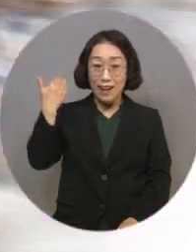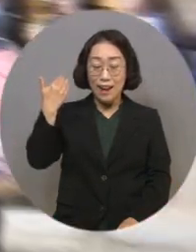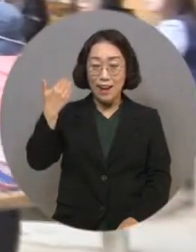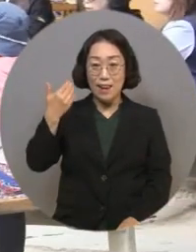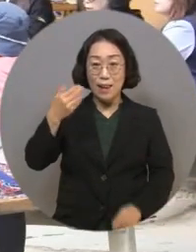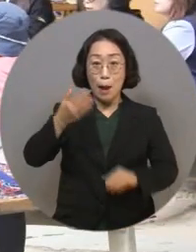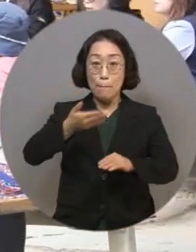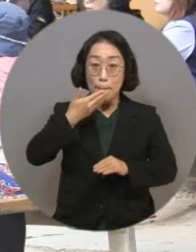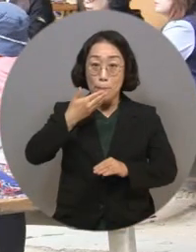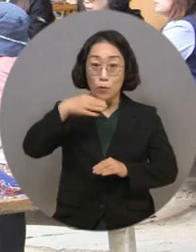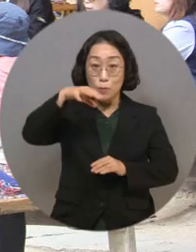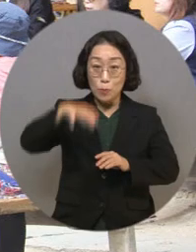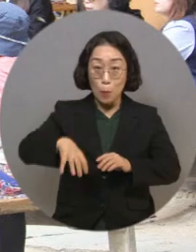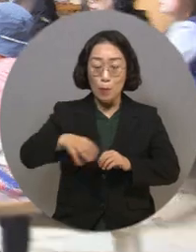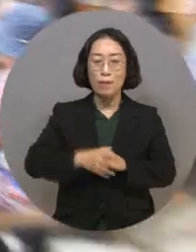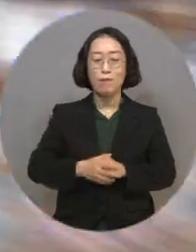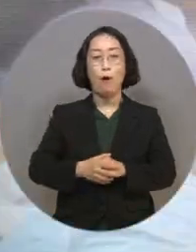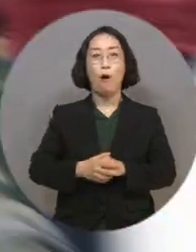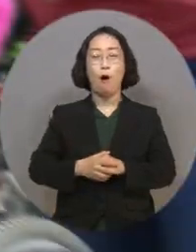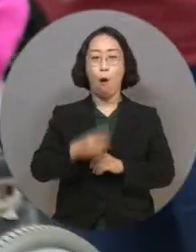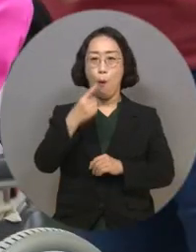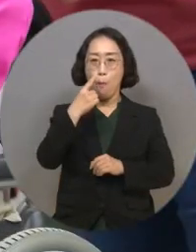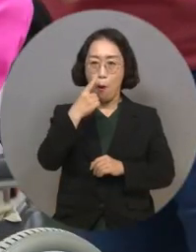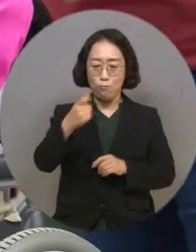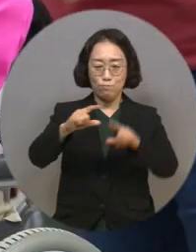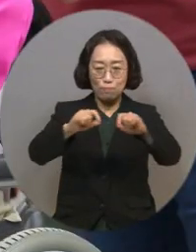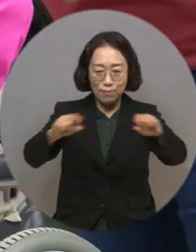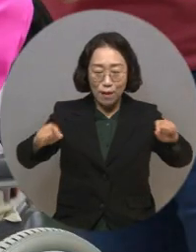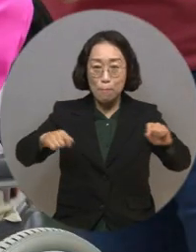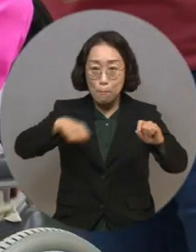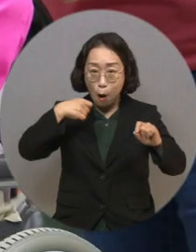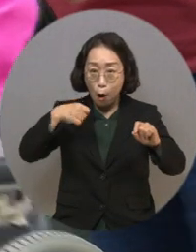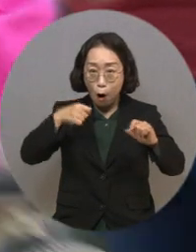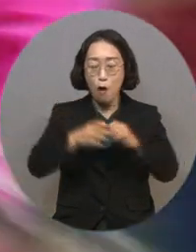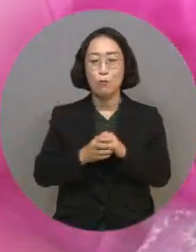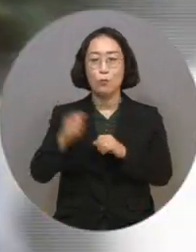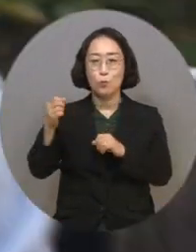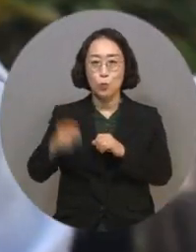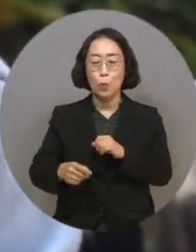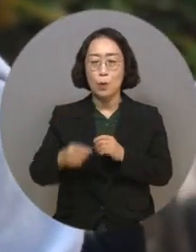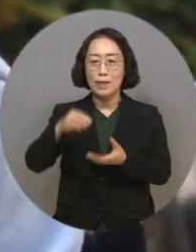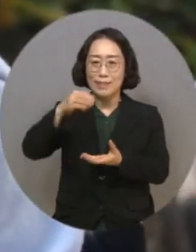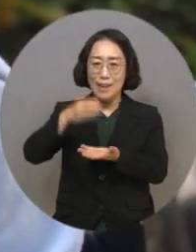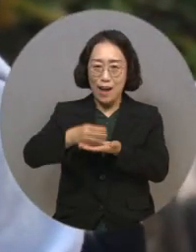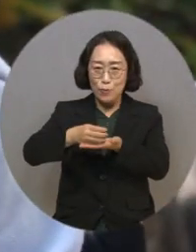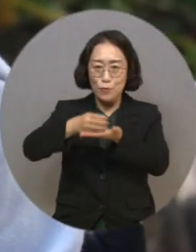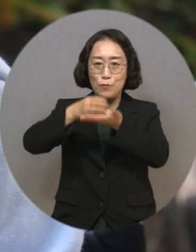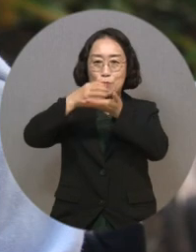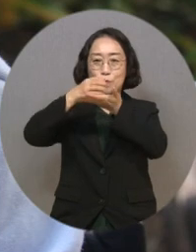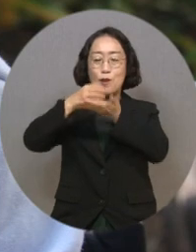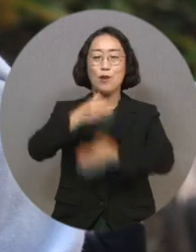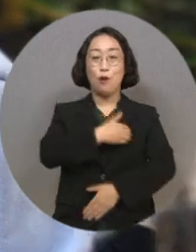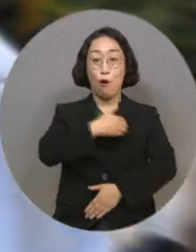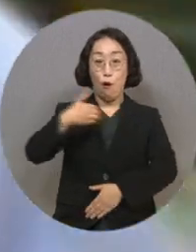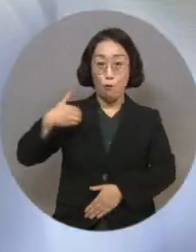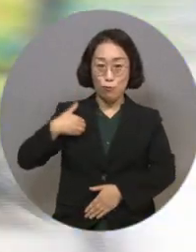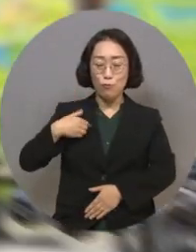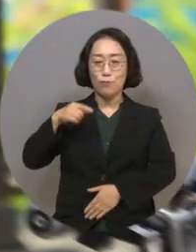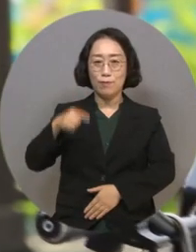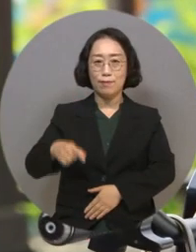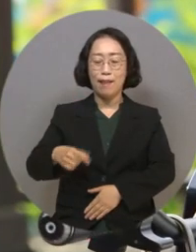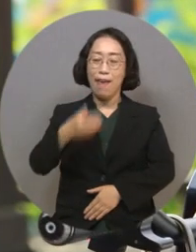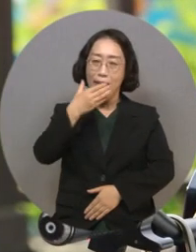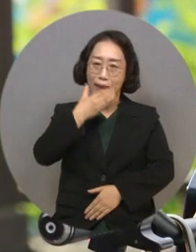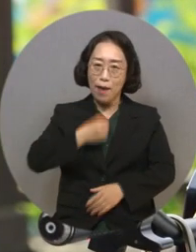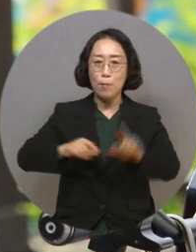곳에서의 고급진 점심 식사. 여유롭게 차를 마시며 보내는 시간. 그곳에 있는 것만으로도